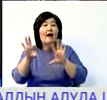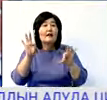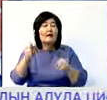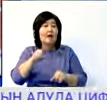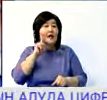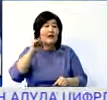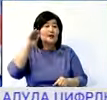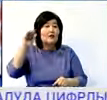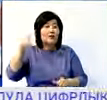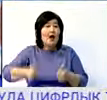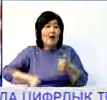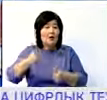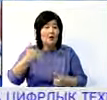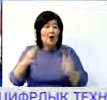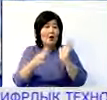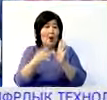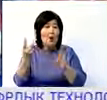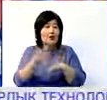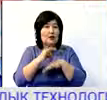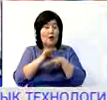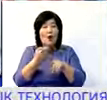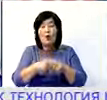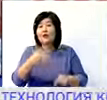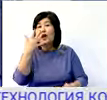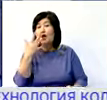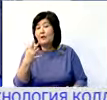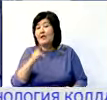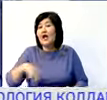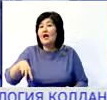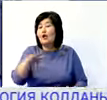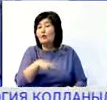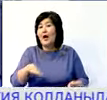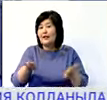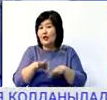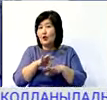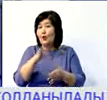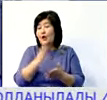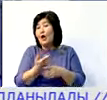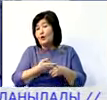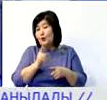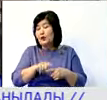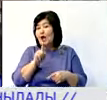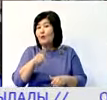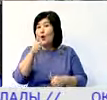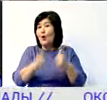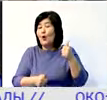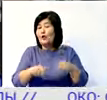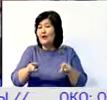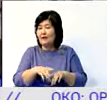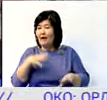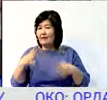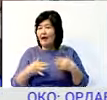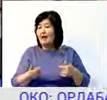келген жасөспірімдер додасы биыл 9-шы рет ұйымдастырылса, оның 5-еуі республикалық деңгейде өтіп отыр. Сондықтан бұл турнирге тас түйін